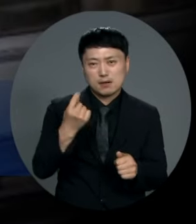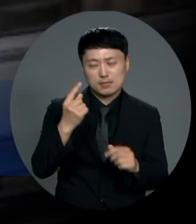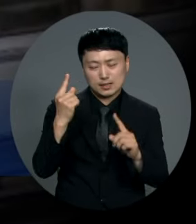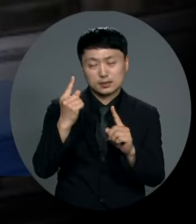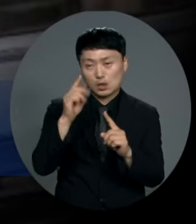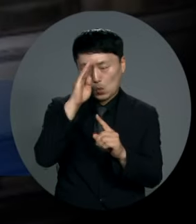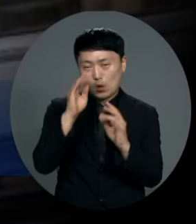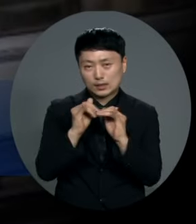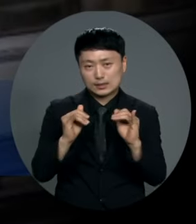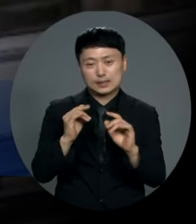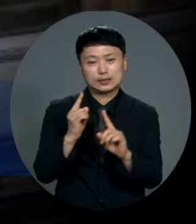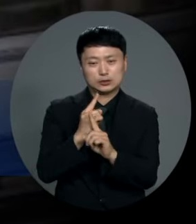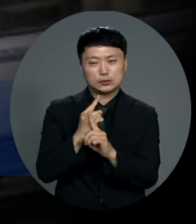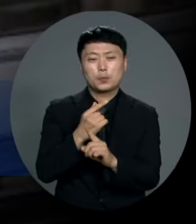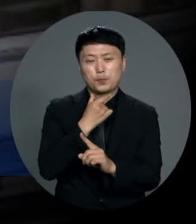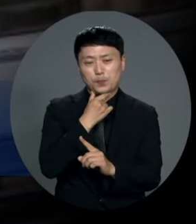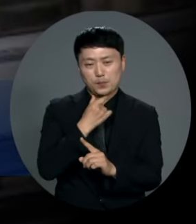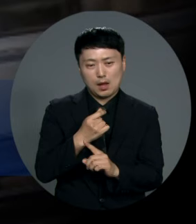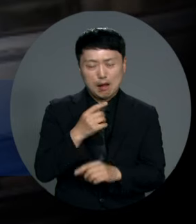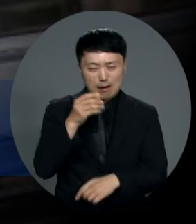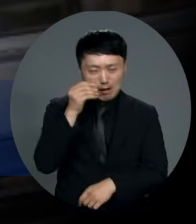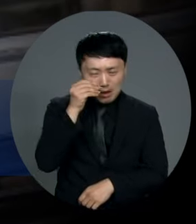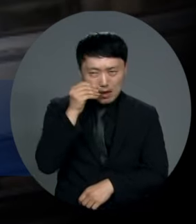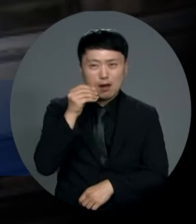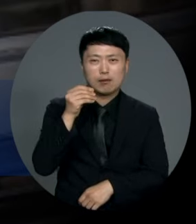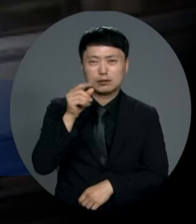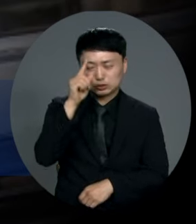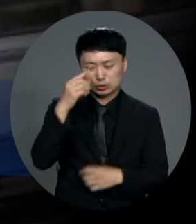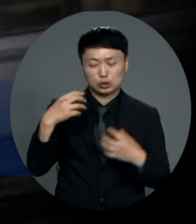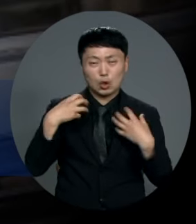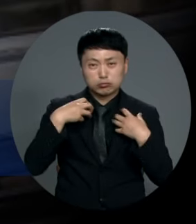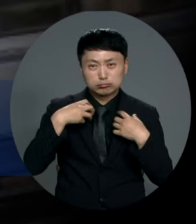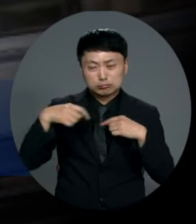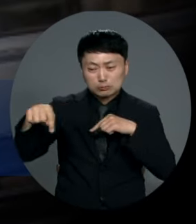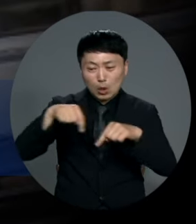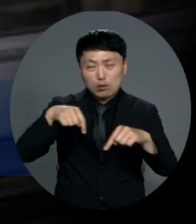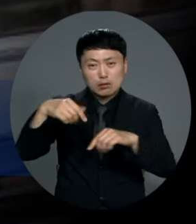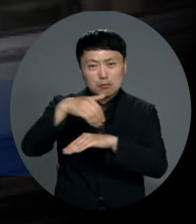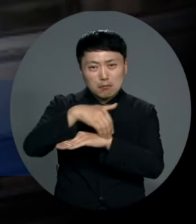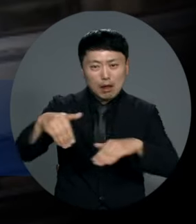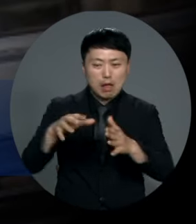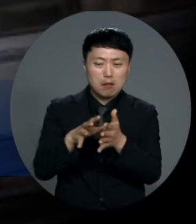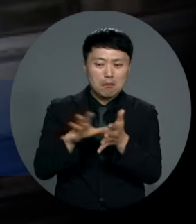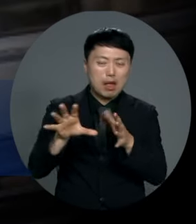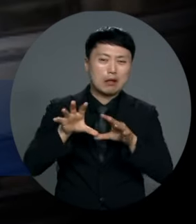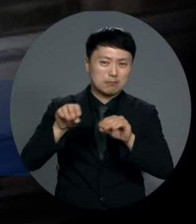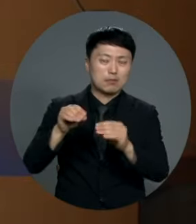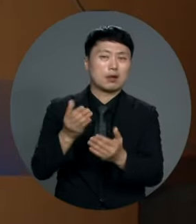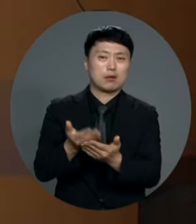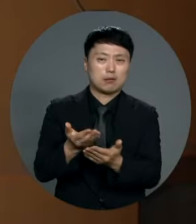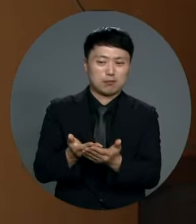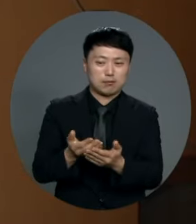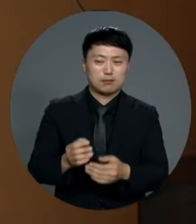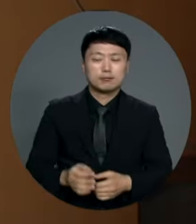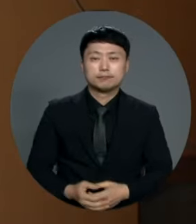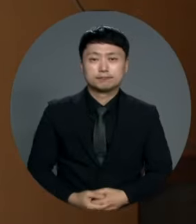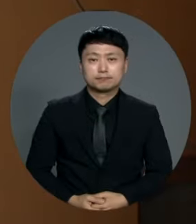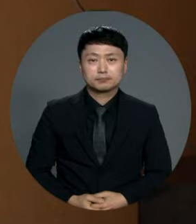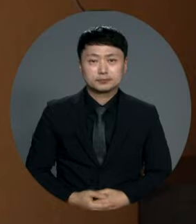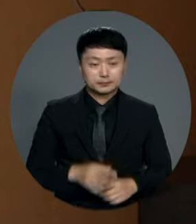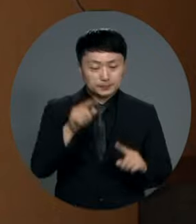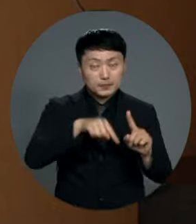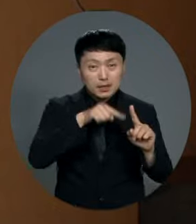싶습니다. 제발 좀 정말 이 광기의 정책을 그만뒀으면 좋겠고.